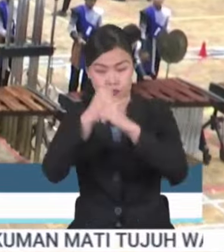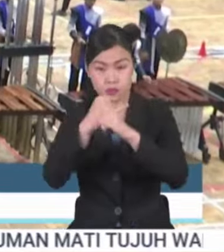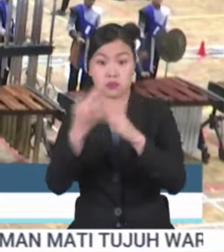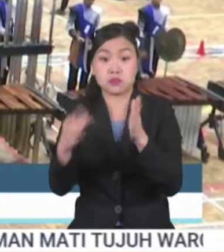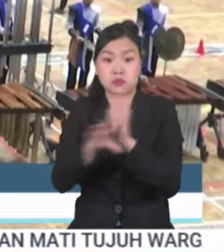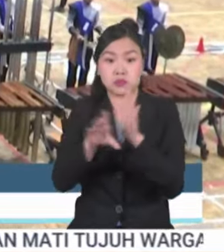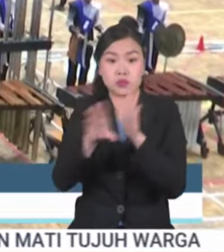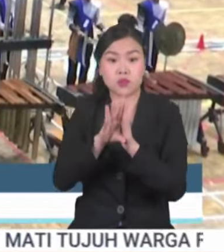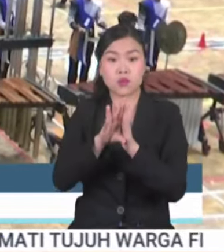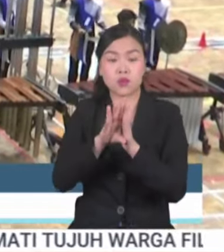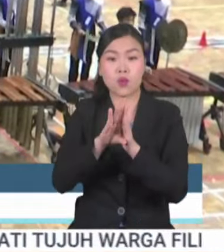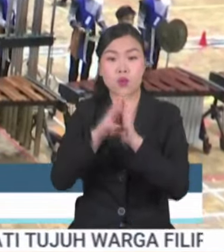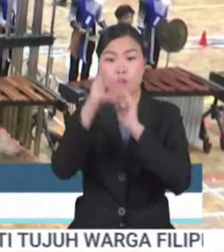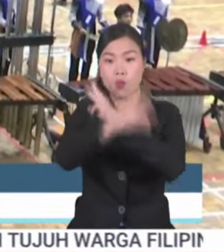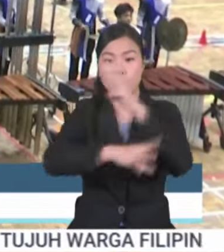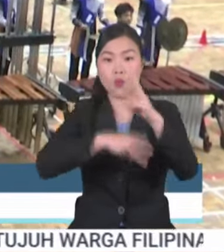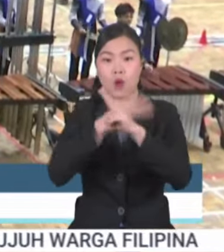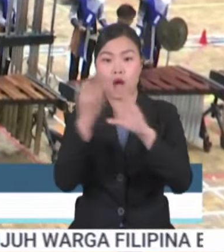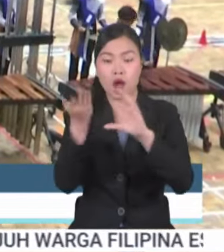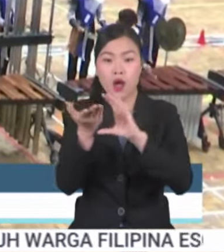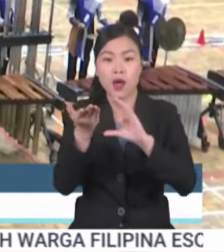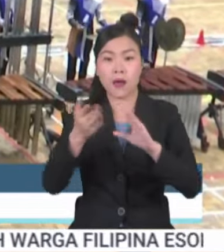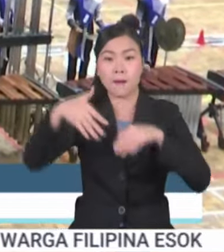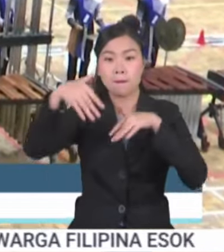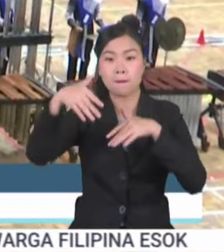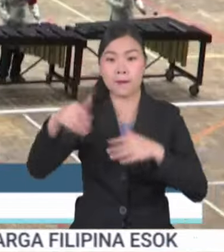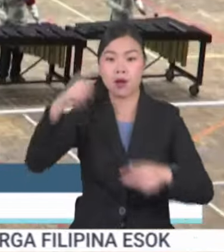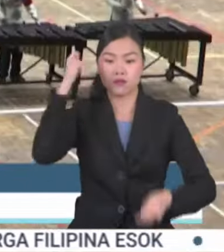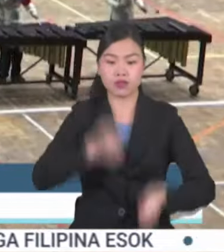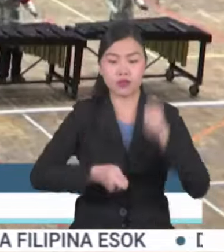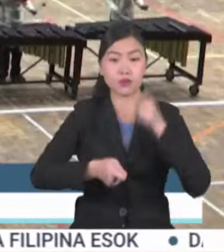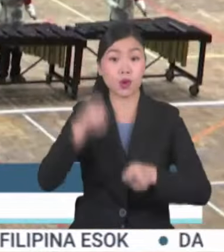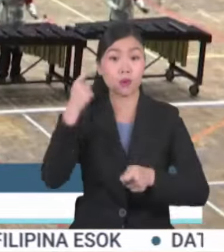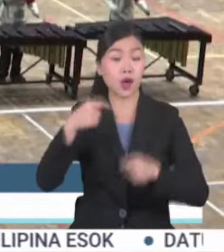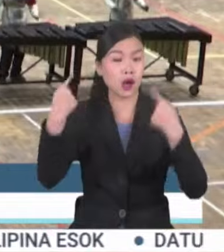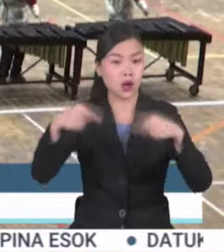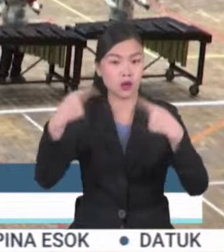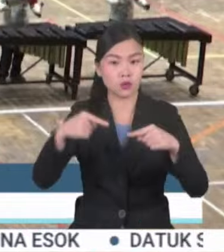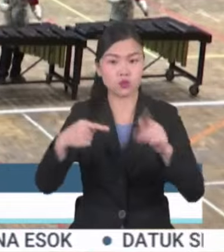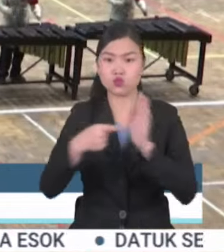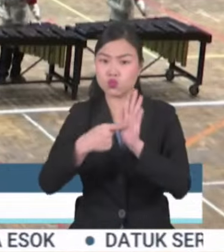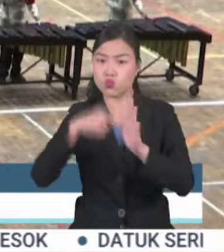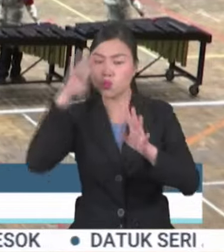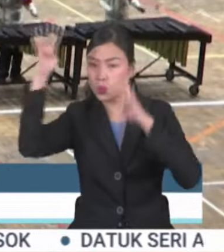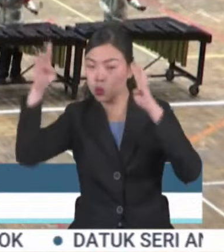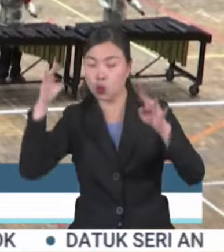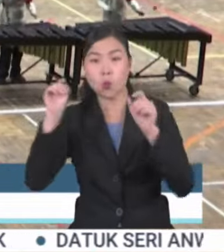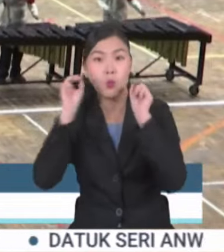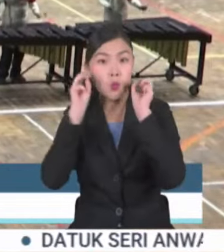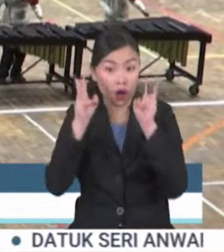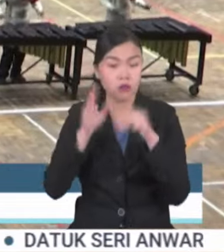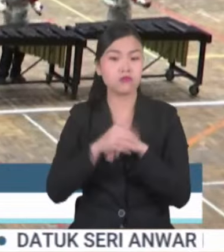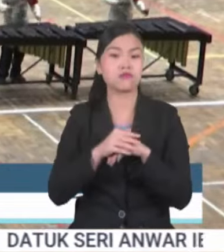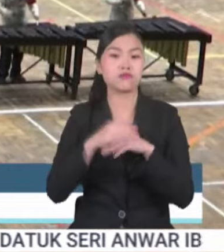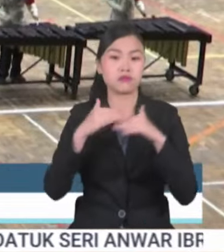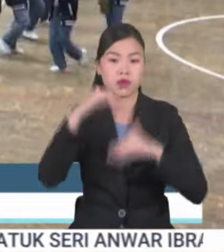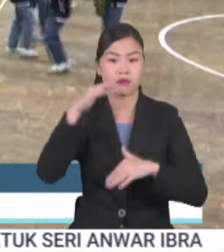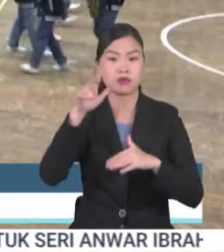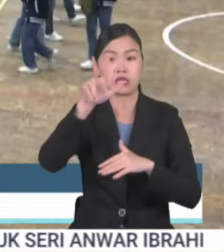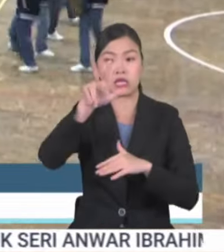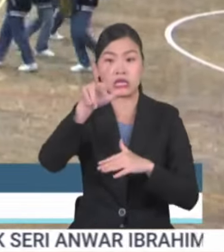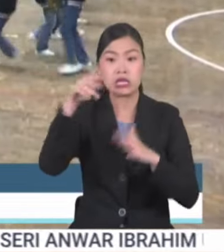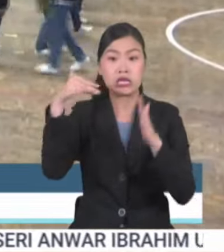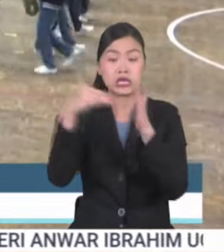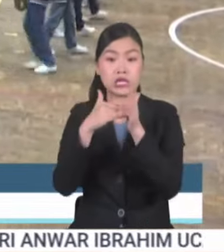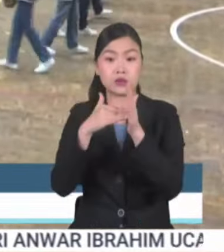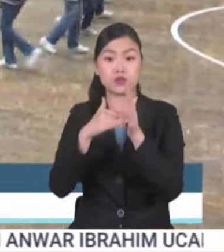Band Competition yang menampilkan persembahan muzik dan kreativiti luar biasa 3,974 peserta